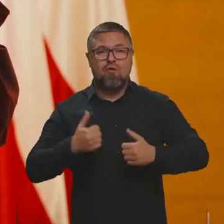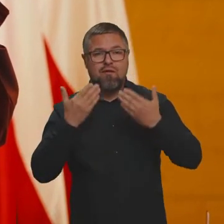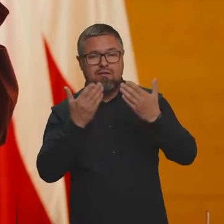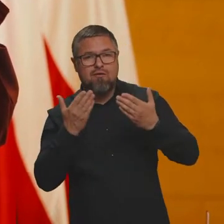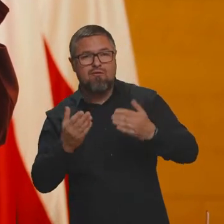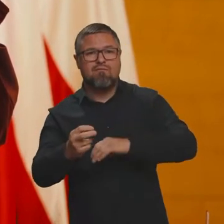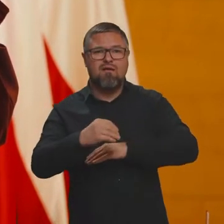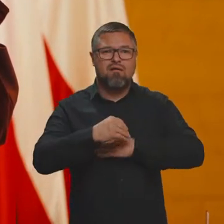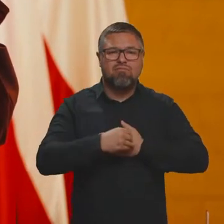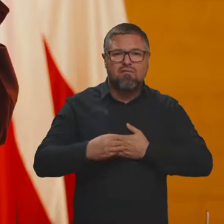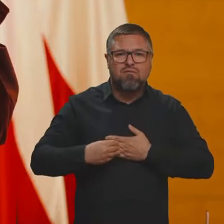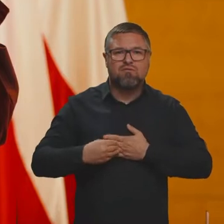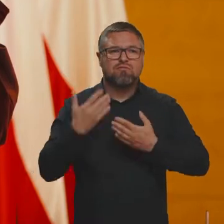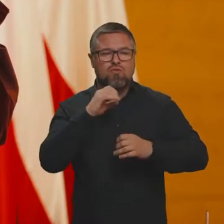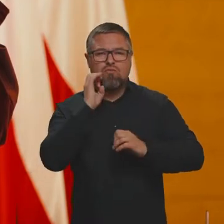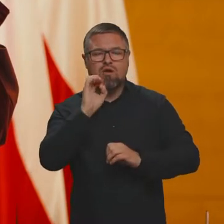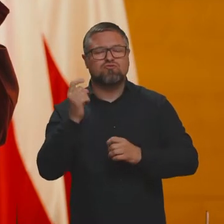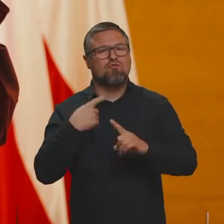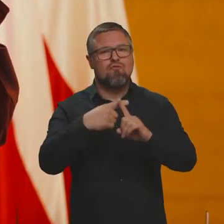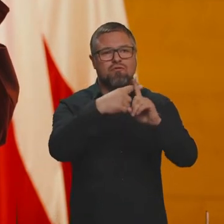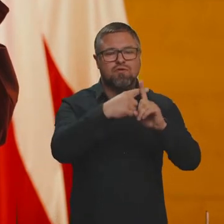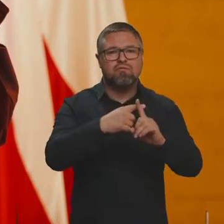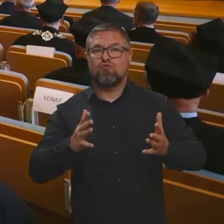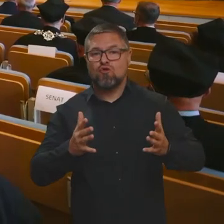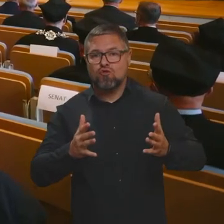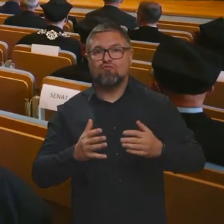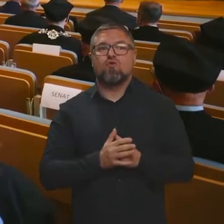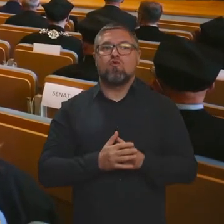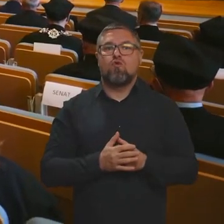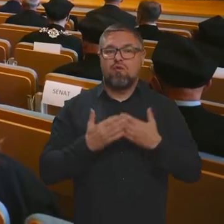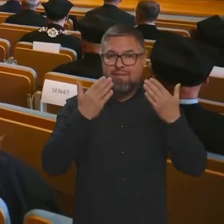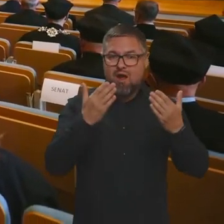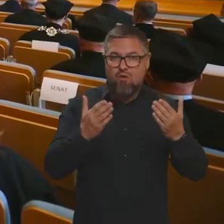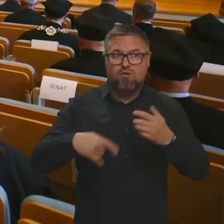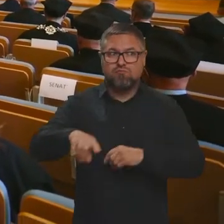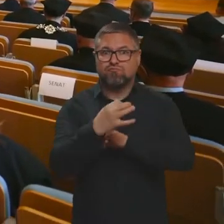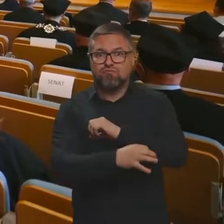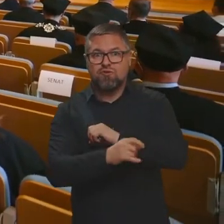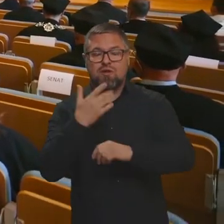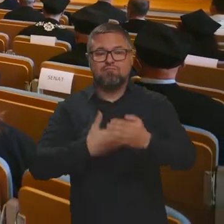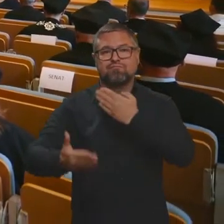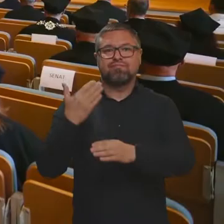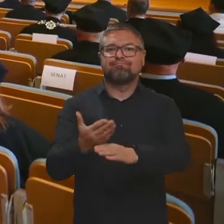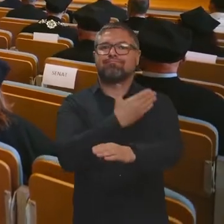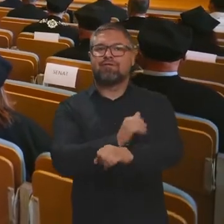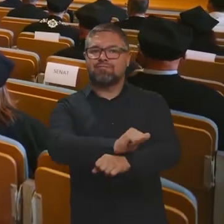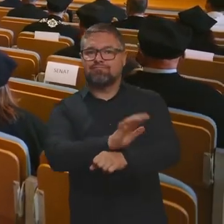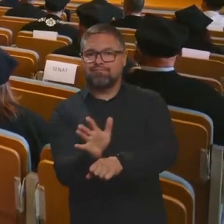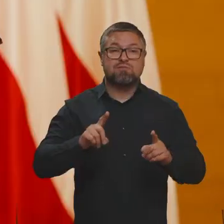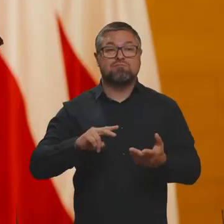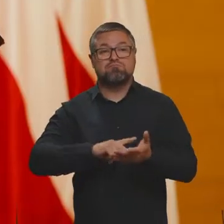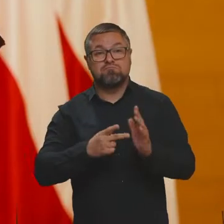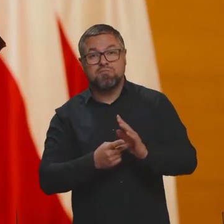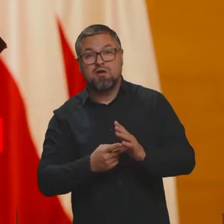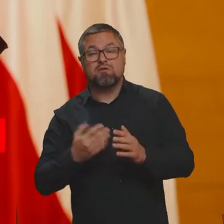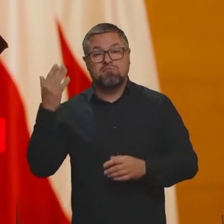i dydaktycznej był jak najbardziej owocny i przebiegał bez zakłóceń. Inauguracja roku akademickiego jest czasem nadziei, planów i